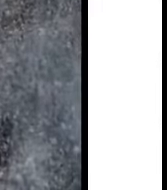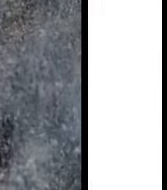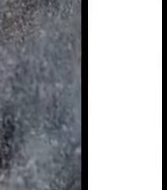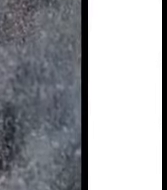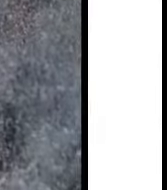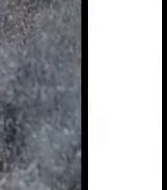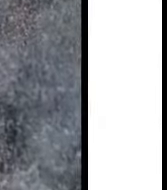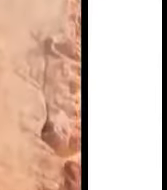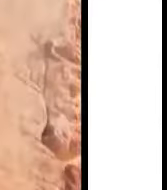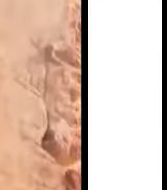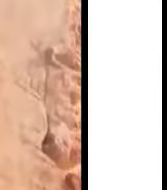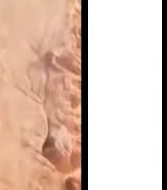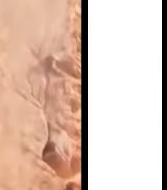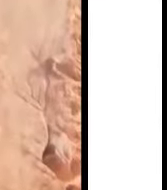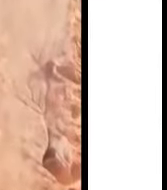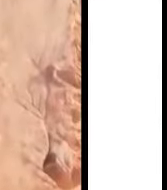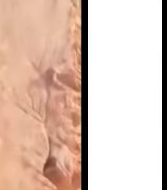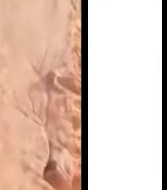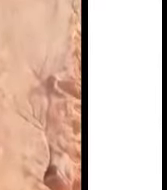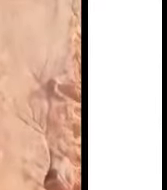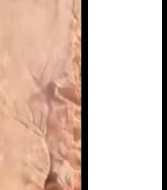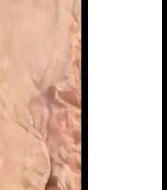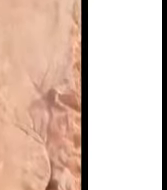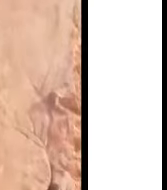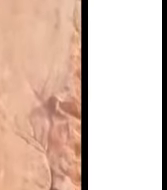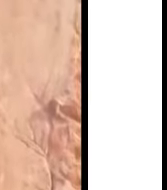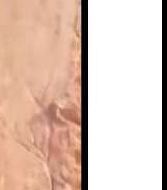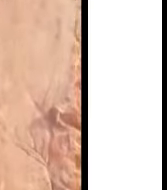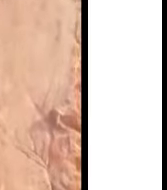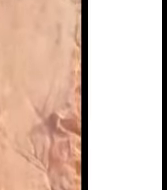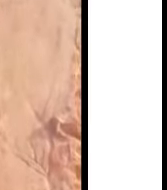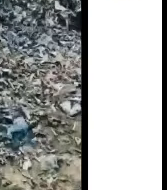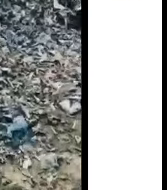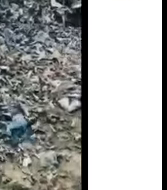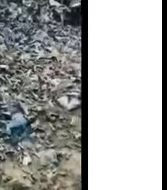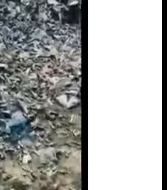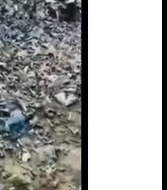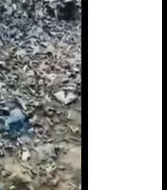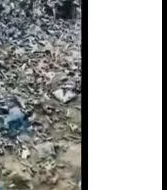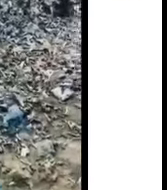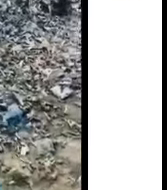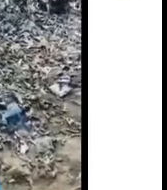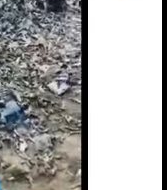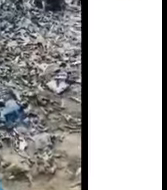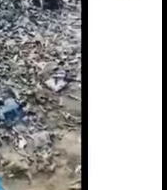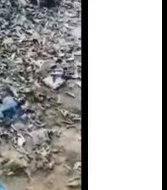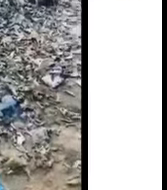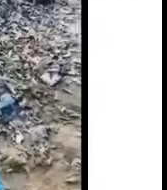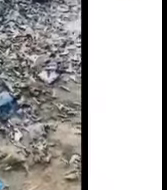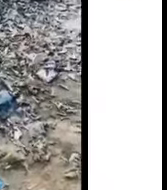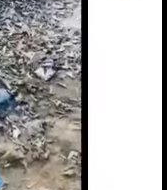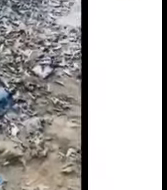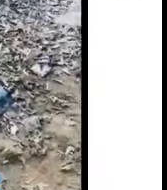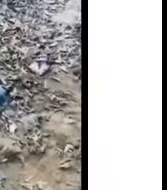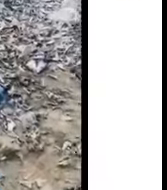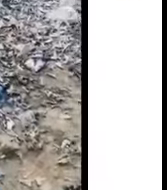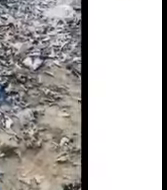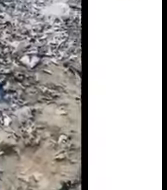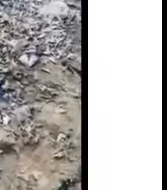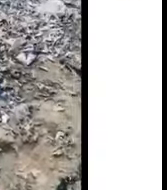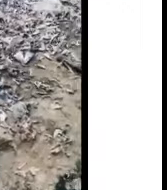tempo ormai questa casa che ci ospita soffre per ferite che noi provochiamo a causa di un